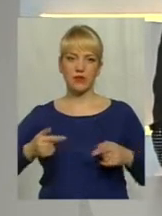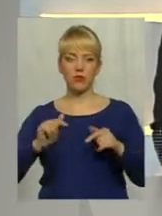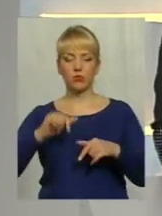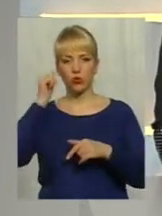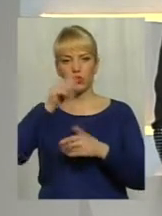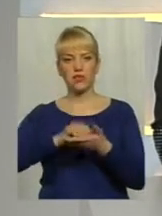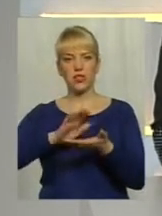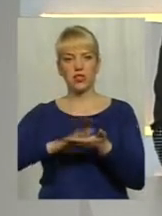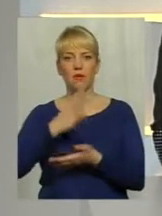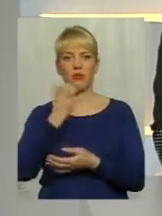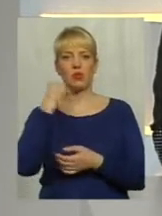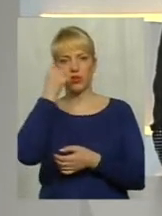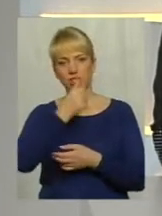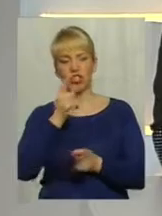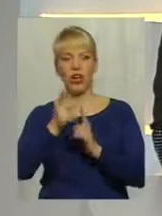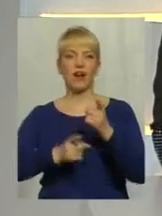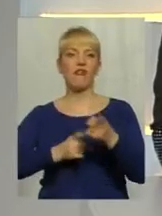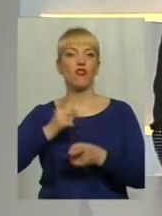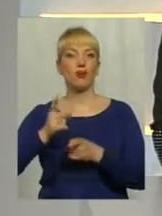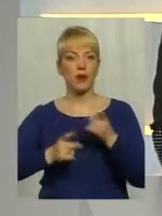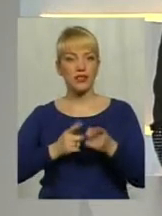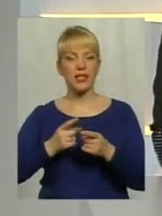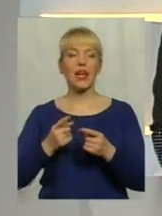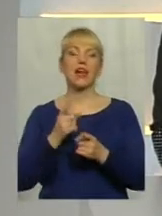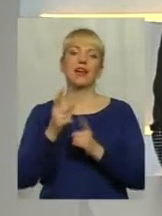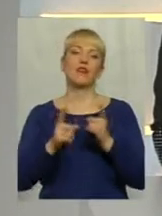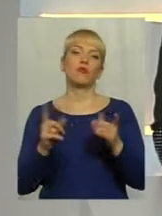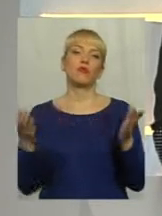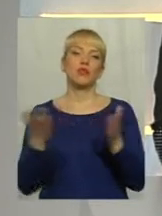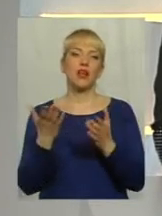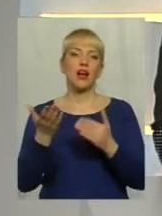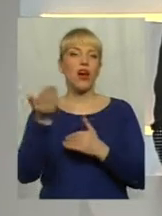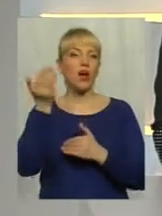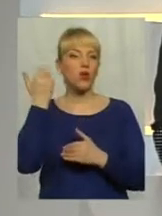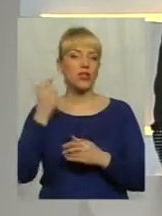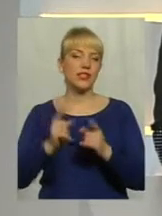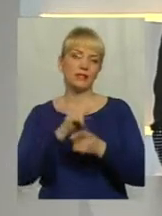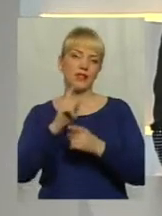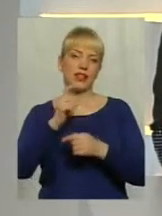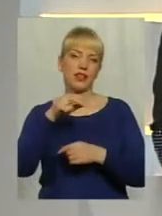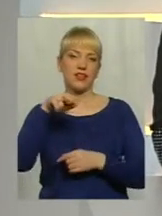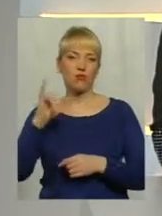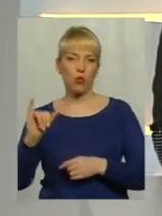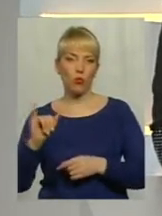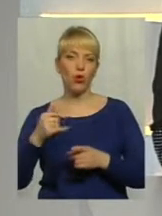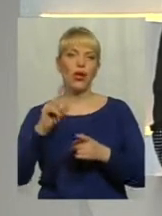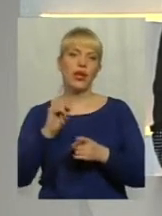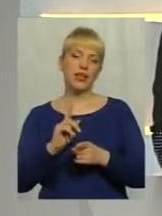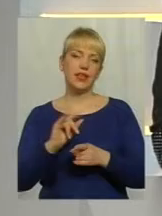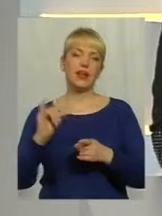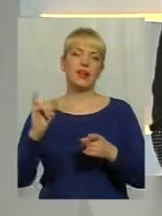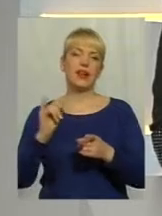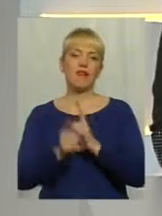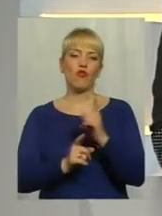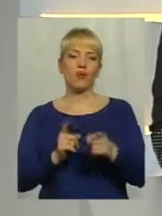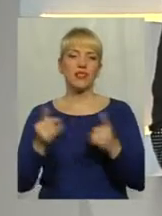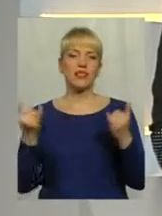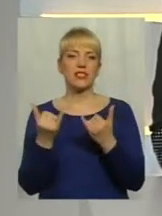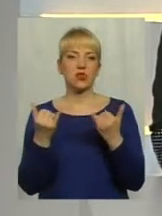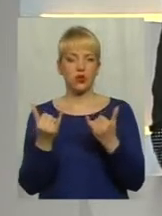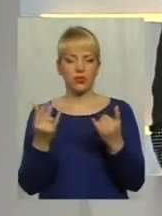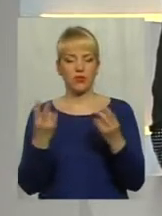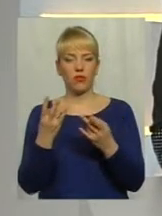відзначаємо 500-річчі реформації. Реформація, яка колись змінила Європу. І реформація, на яку зараз